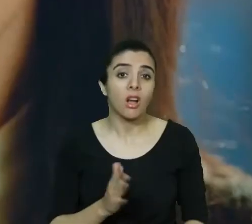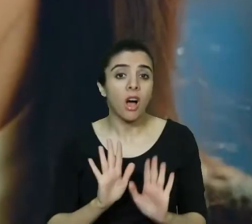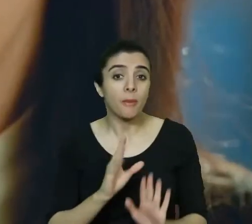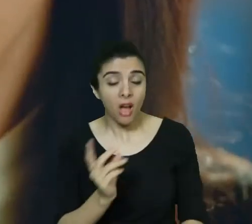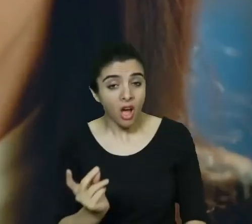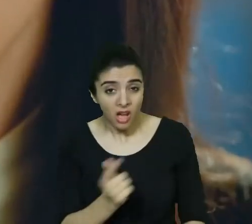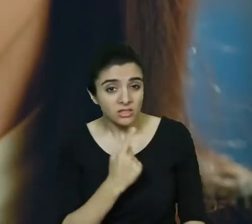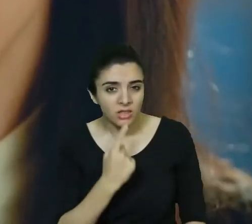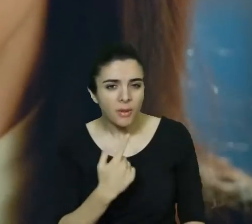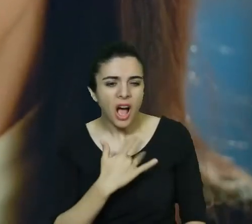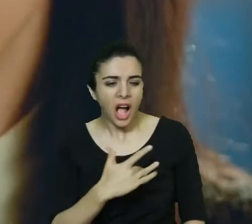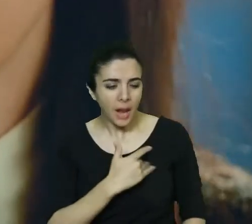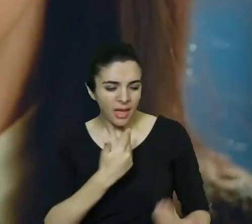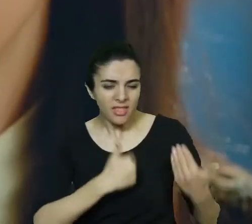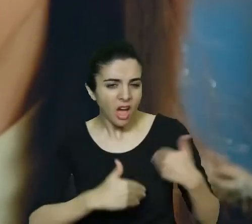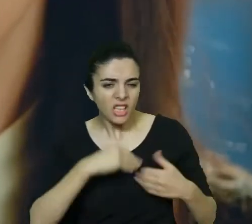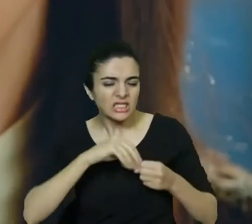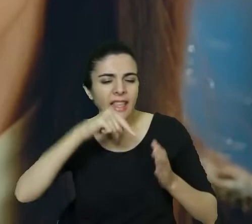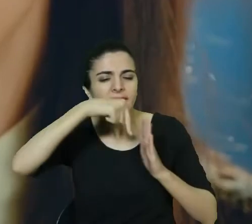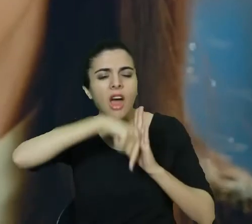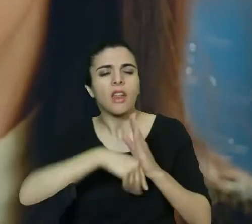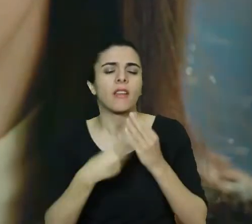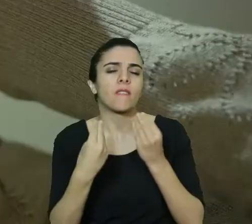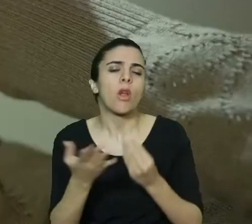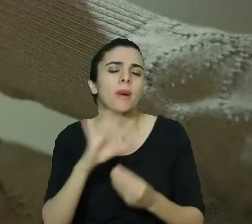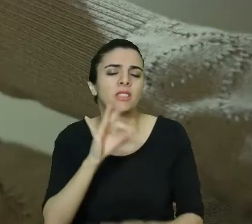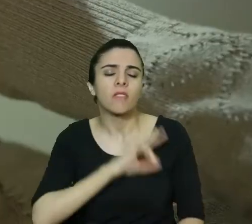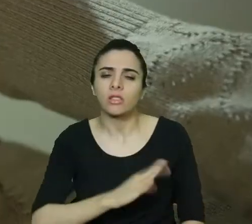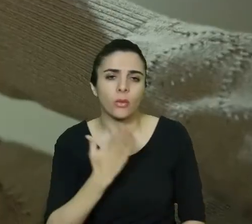Oysa kaçmak kalp yarısını derinleştirmekten başka bir işe yaramıyor.